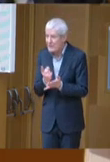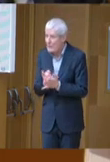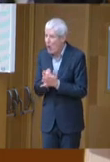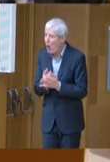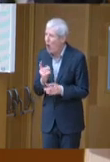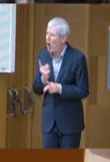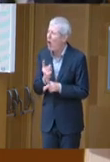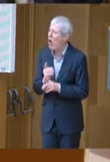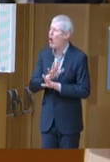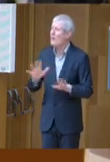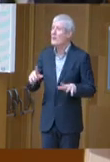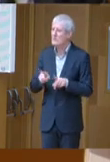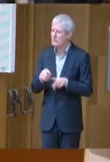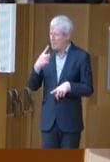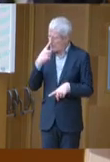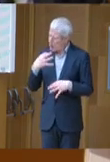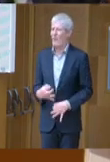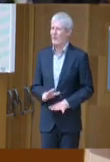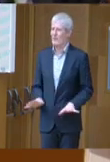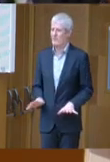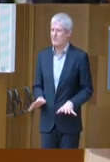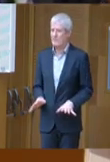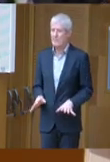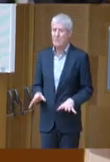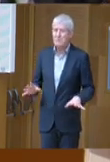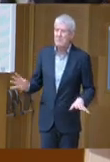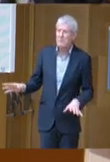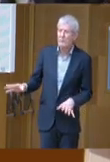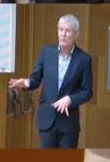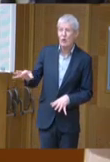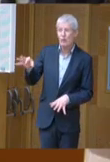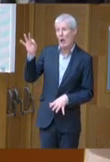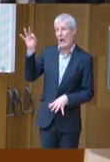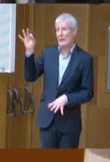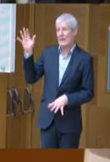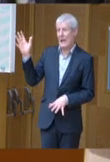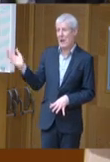più convinti che a volte scelte anche, come dire,